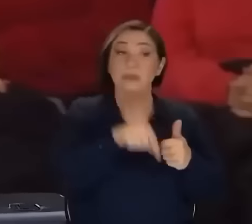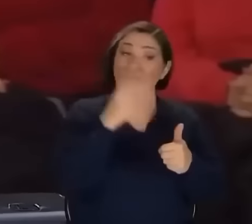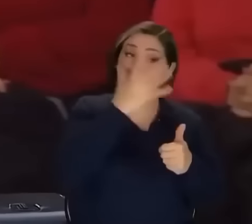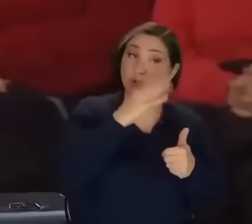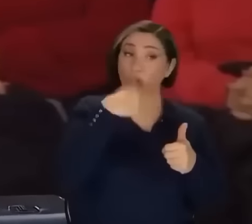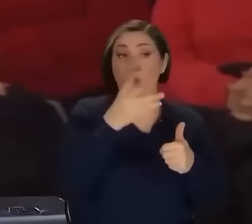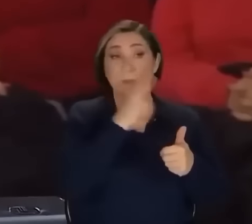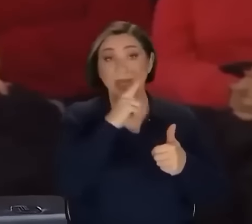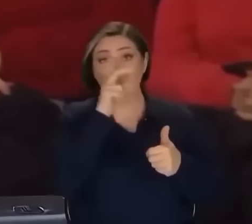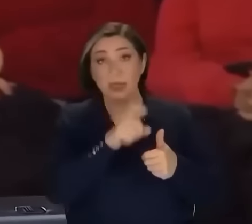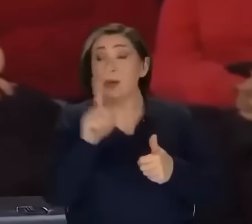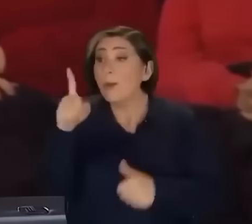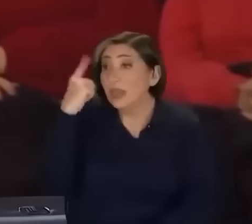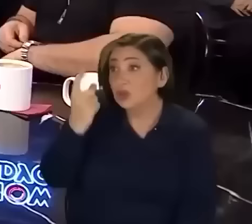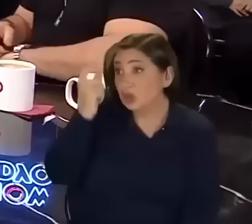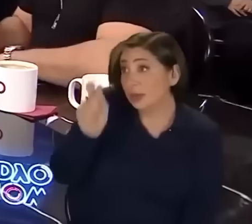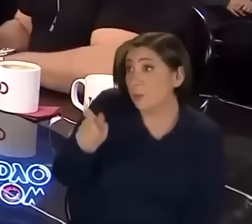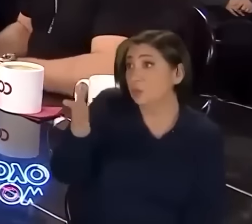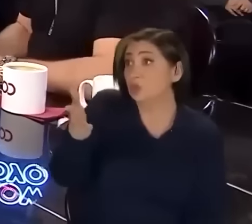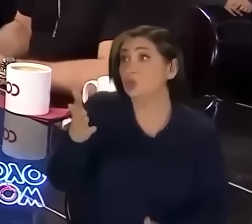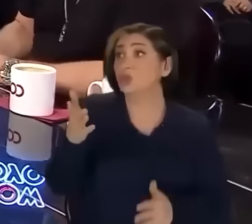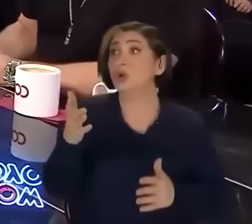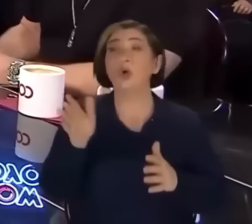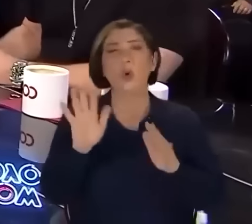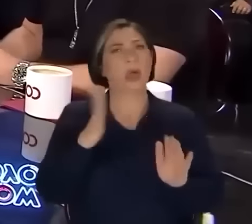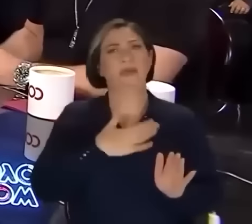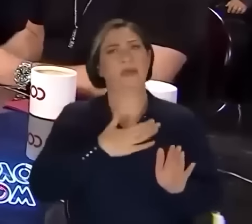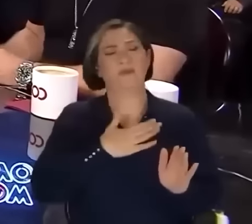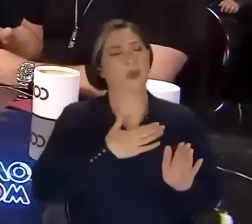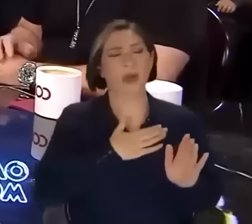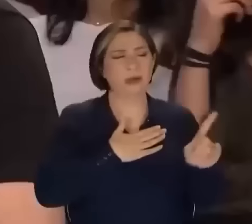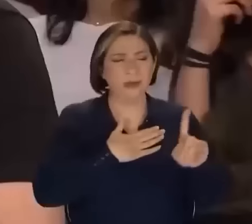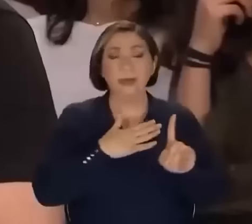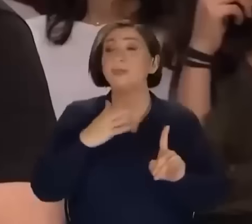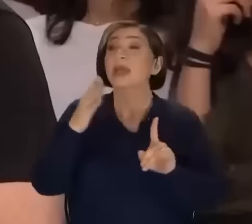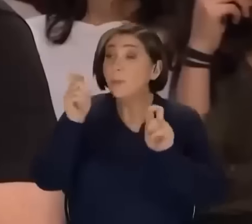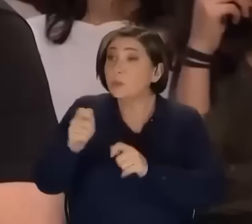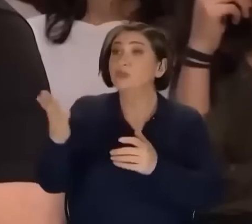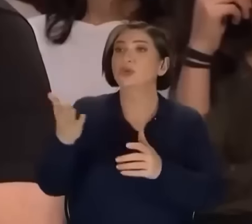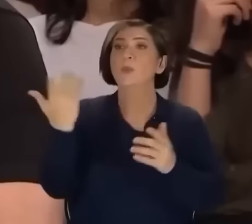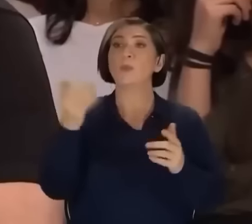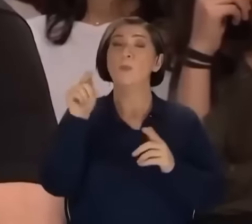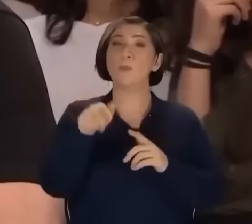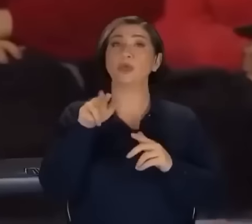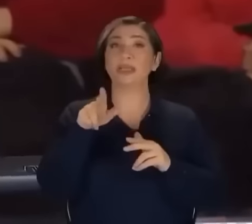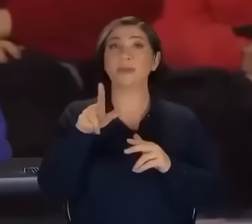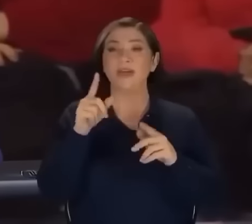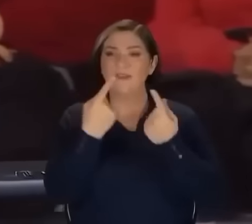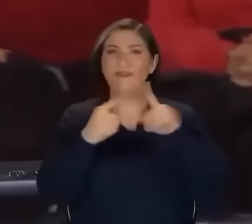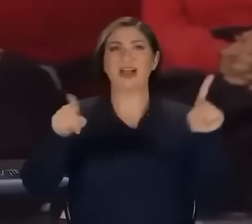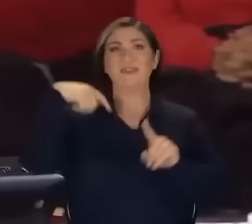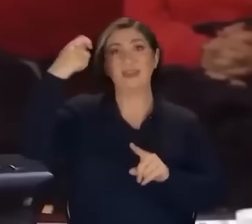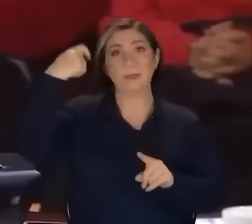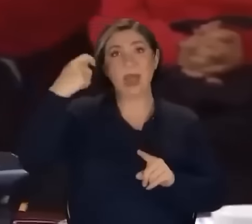miama bir yandan İnat yapıyorsun Bir yandan birb Yok estağfurullah canım ama yapıyorsun yani çünkü mesela böyle epizodik